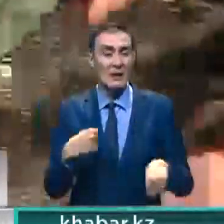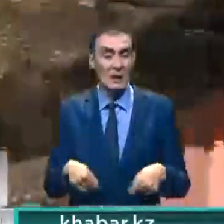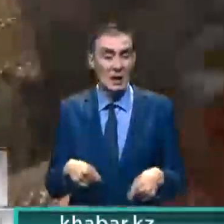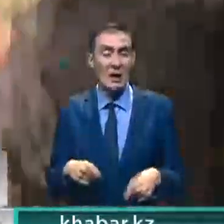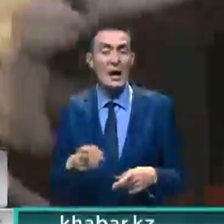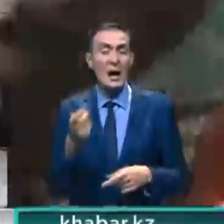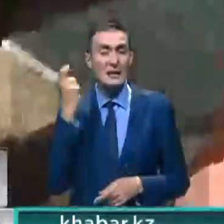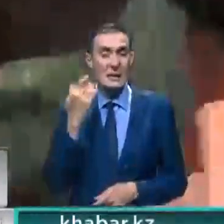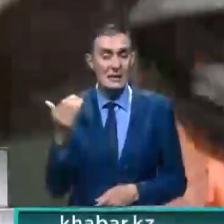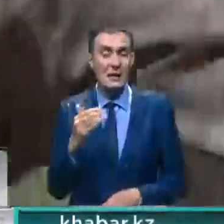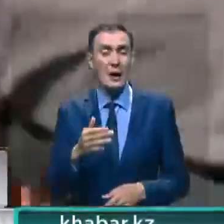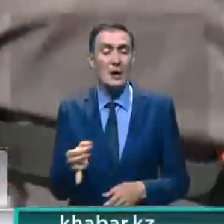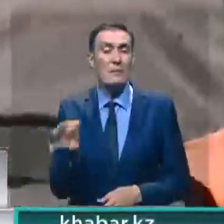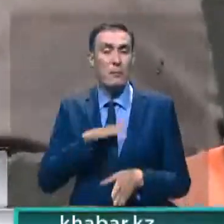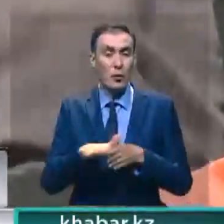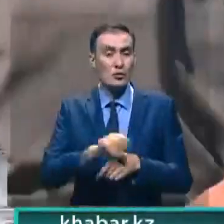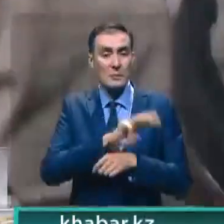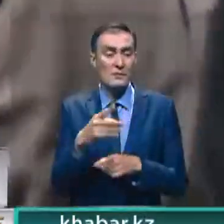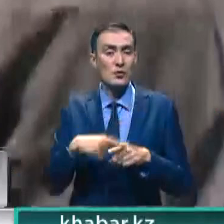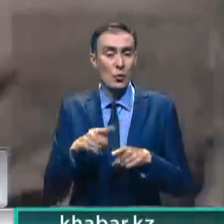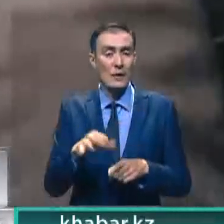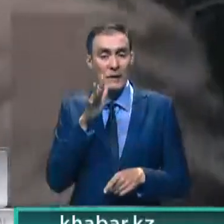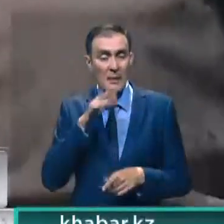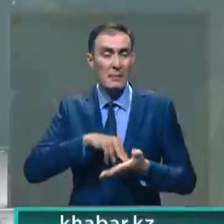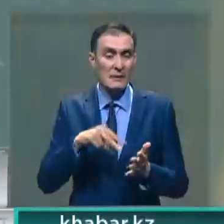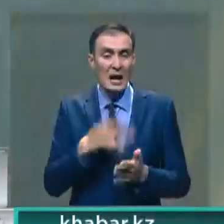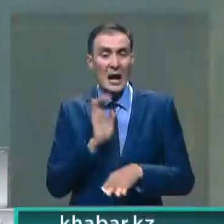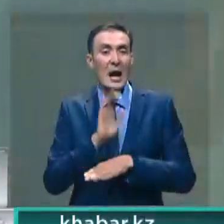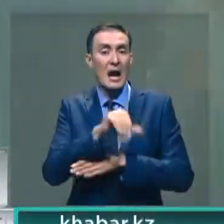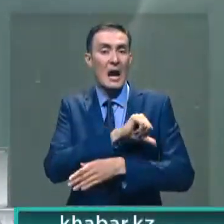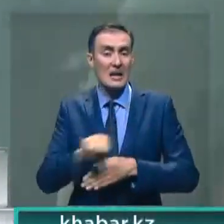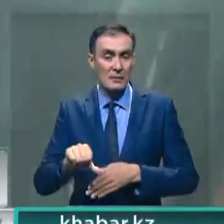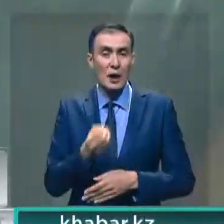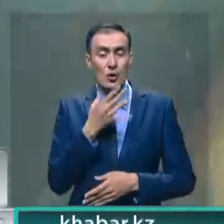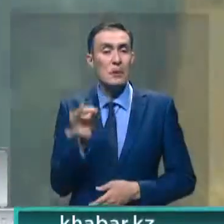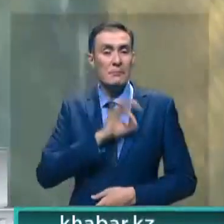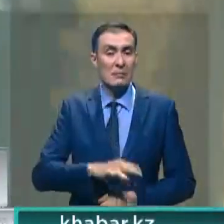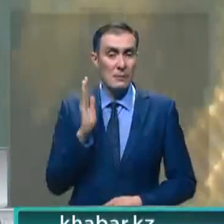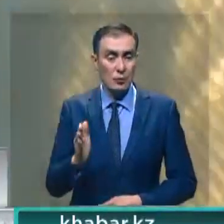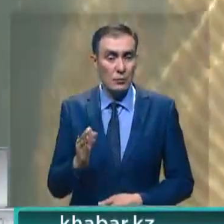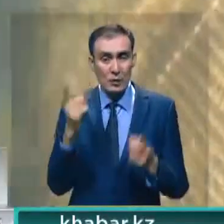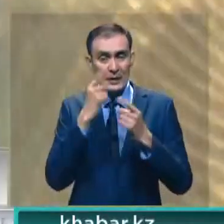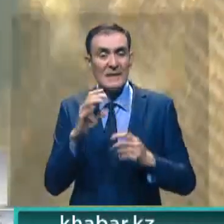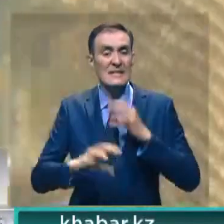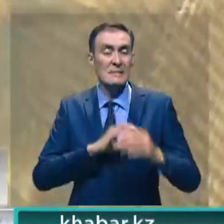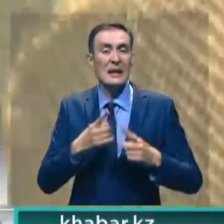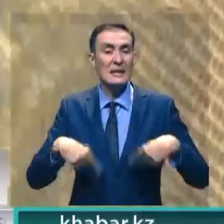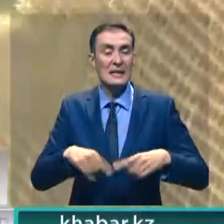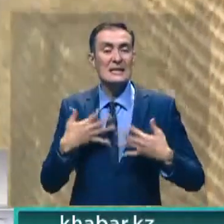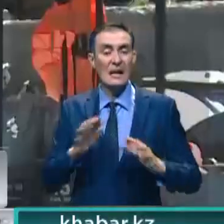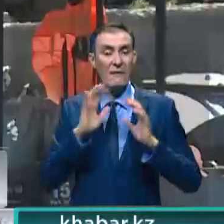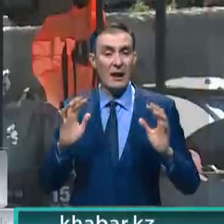садковое хозяйство Асанова покрывает. Теперь ближайшие ориентиры – экспорт. Это сулит хорошую прибыль. Ведь по данным Всемирной